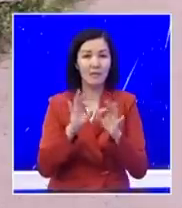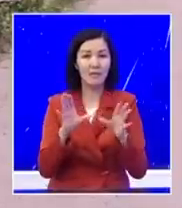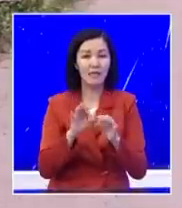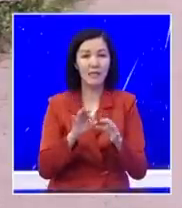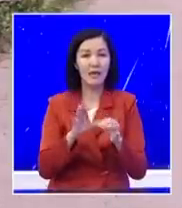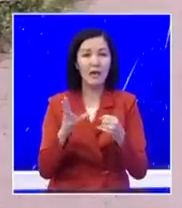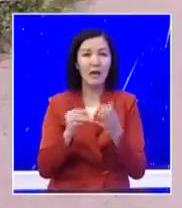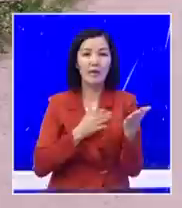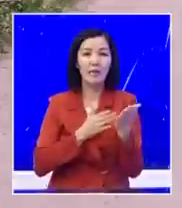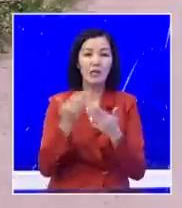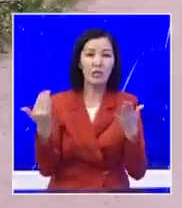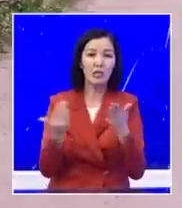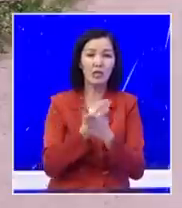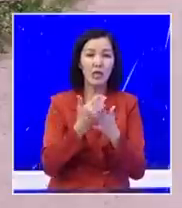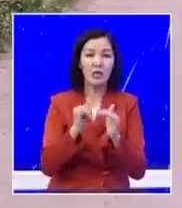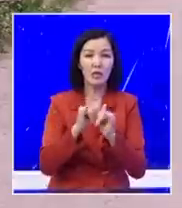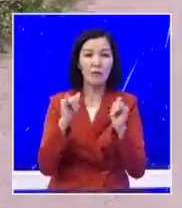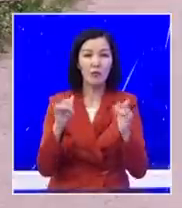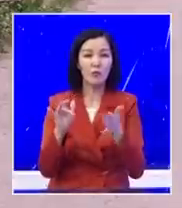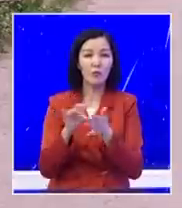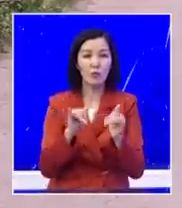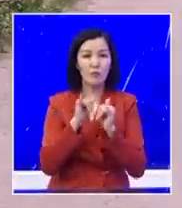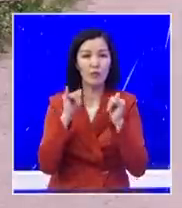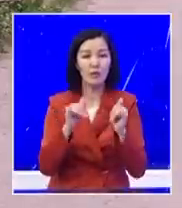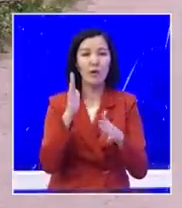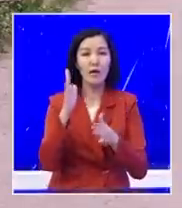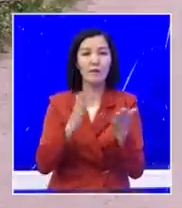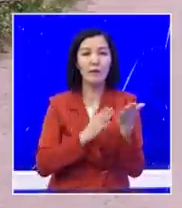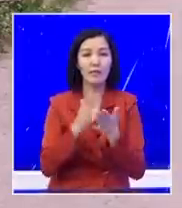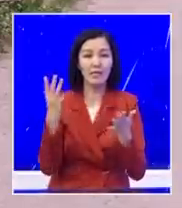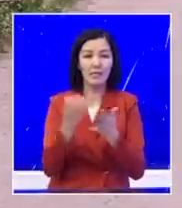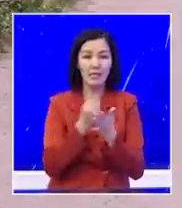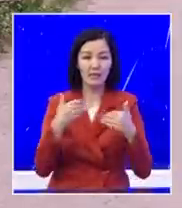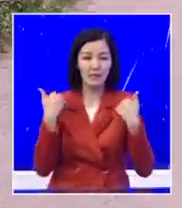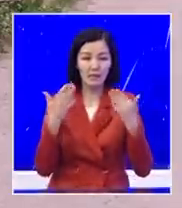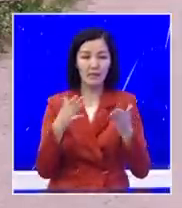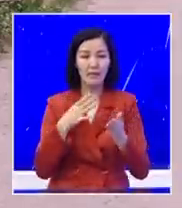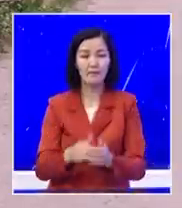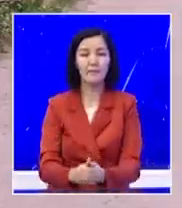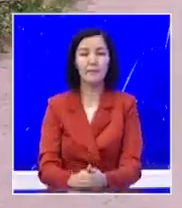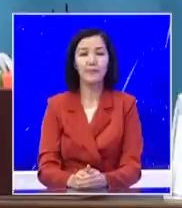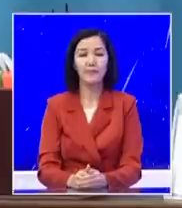қатарда агрокешенді жаңа санатқа көтеру, туризмді дамыту алдағы қызметіне сәттілік тіледі.